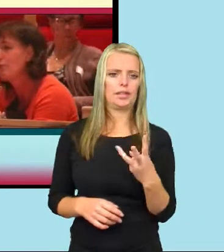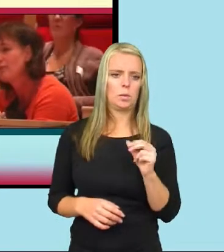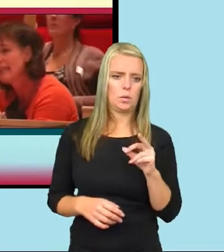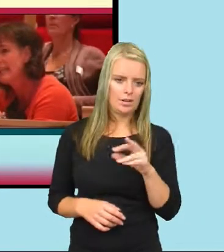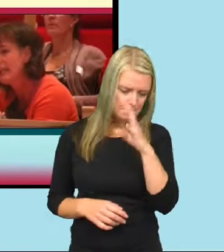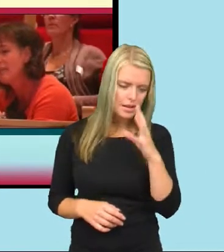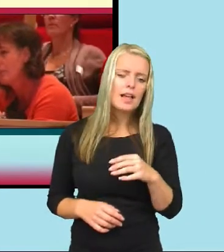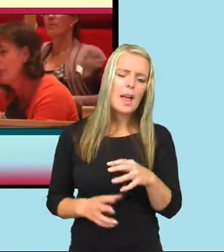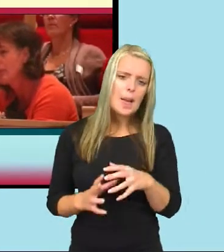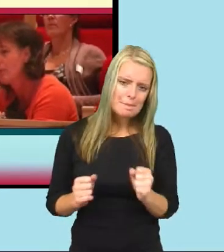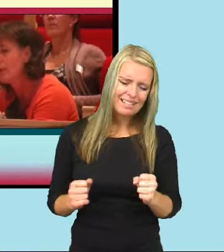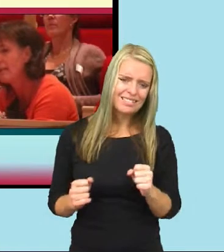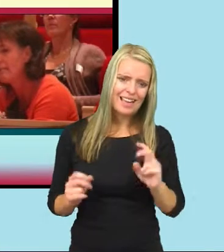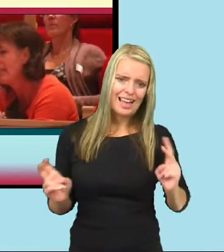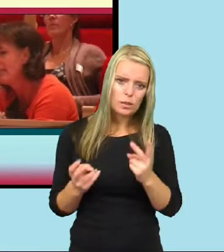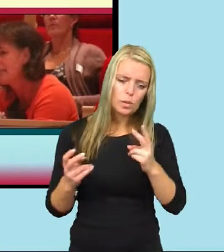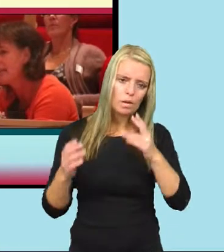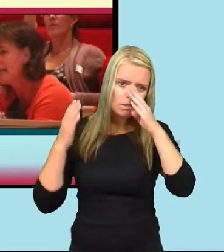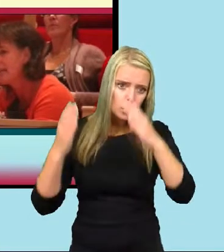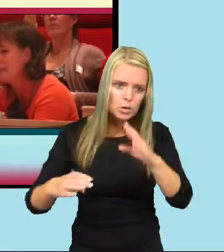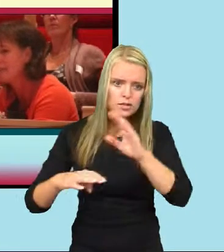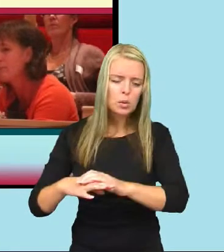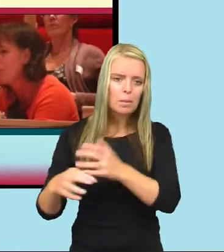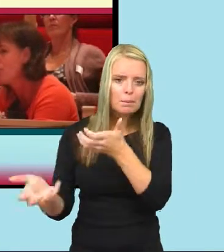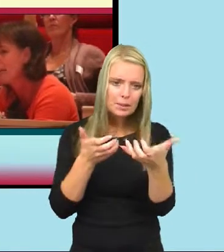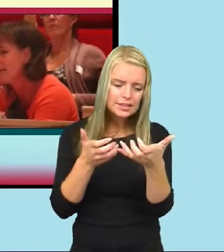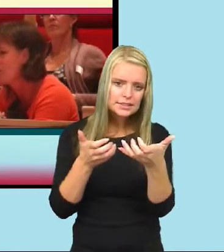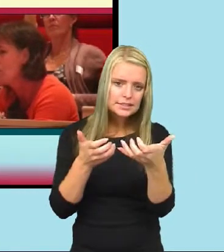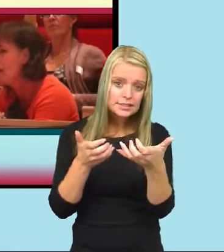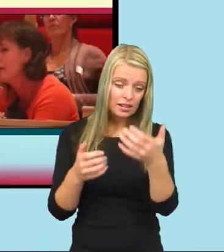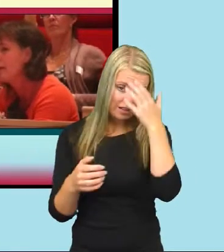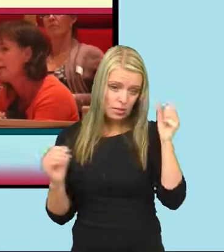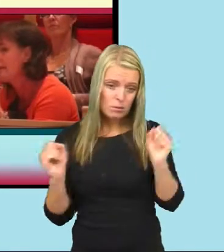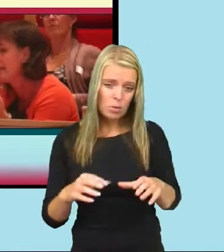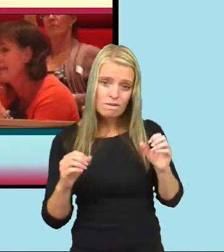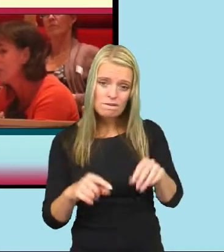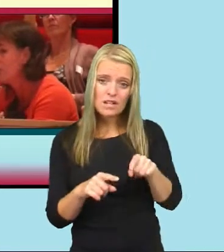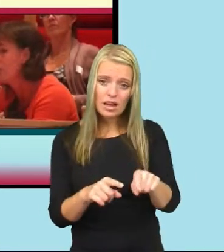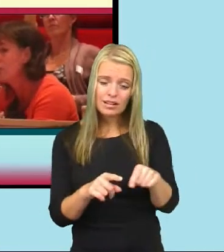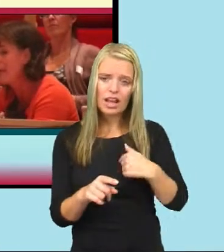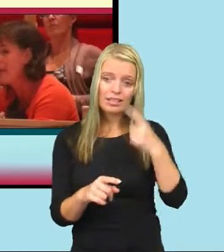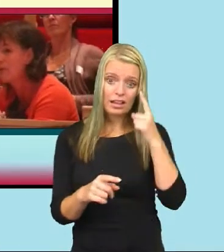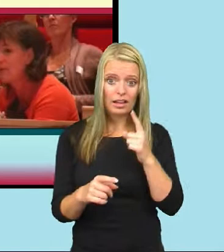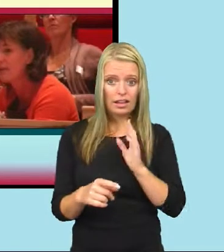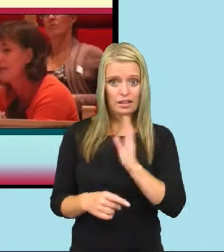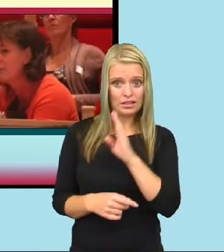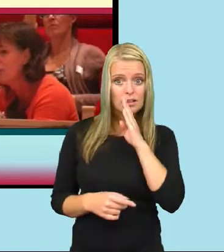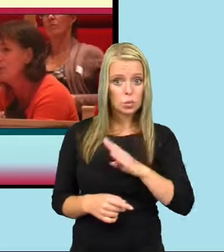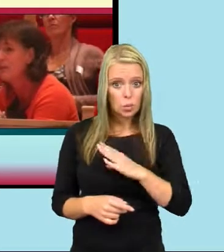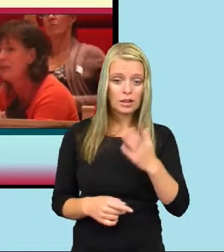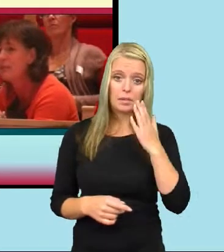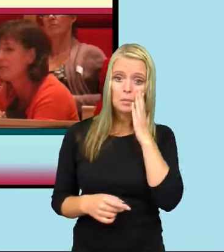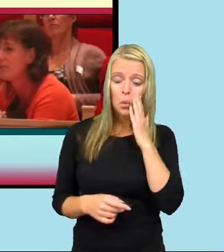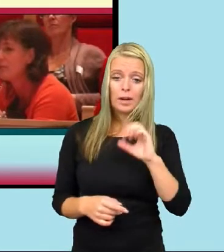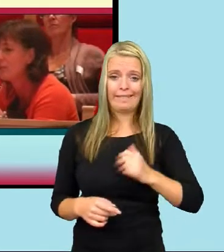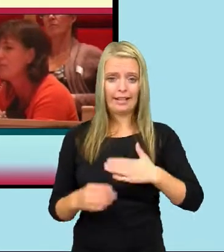att fokus ligger allt för mycket på det som inte fungerar, att man kan påverka då. Jag tänker din dotter bor själv, hon har ett eget